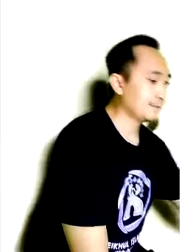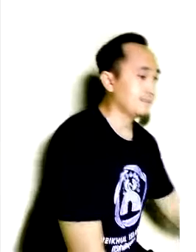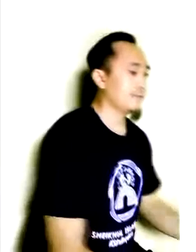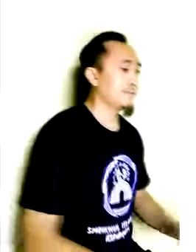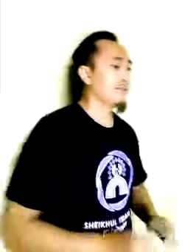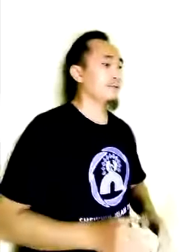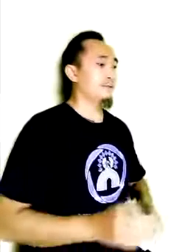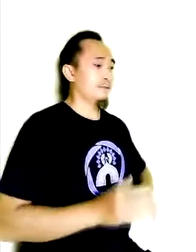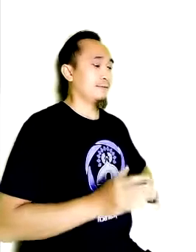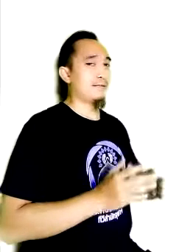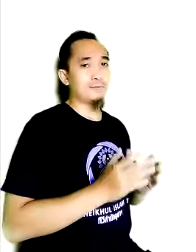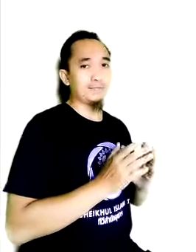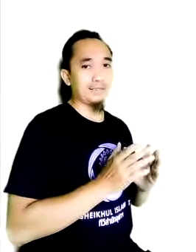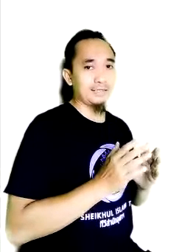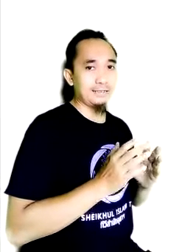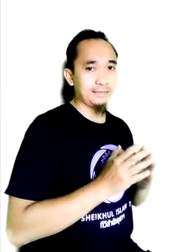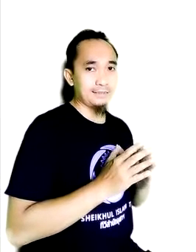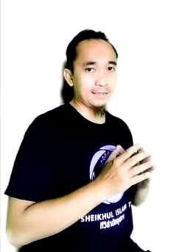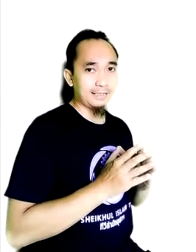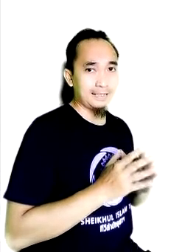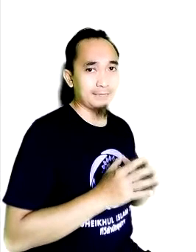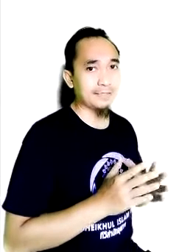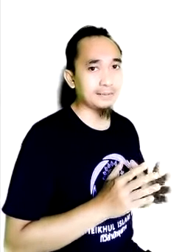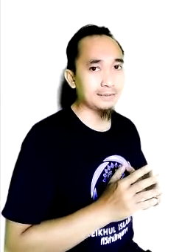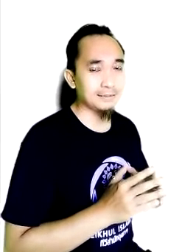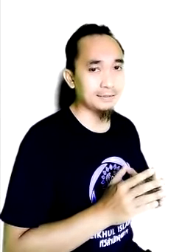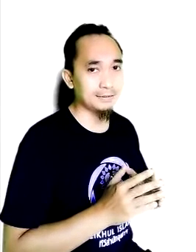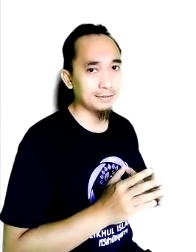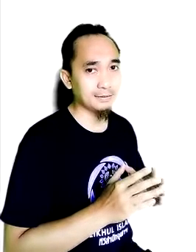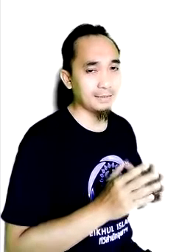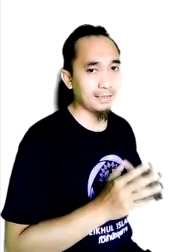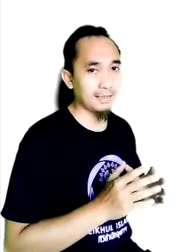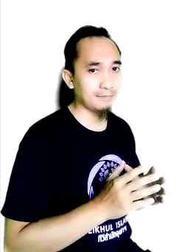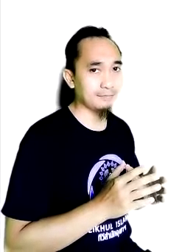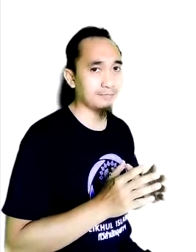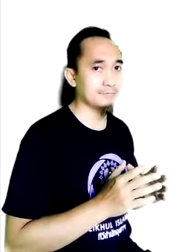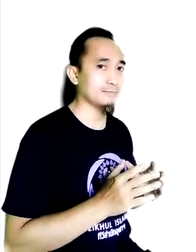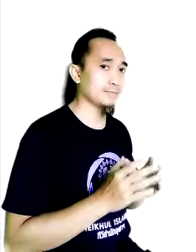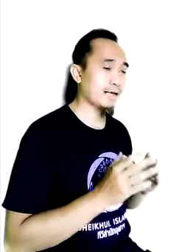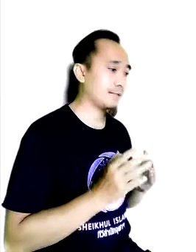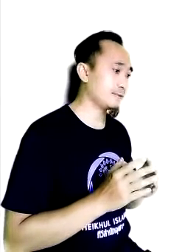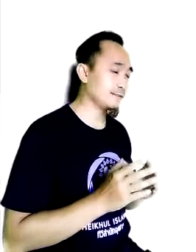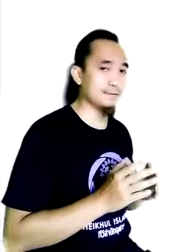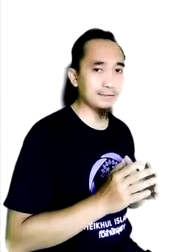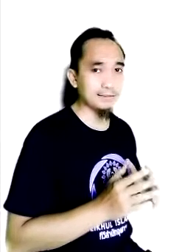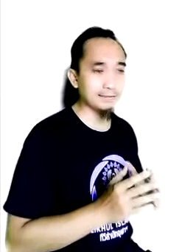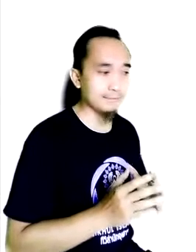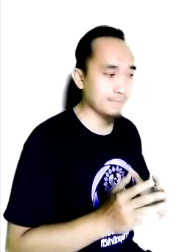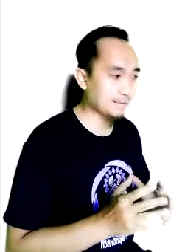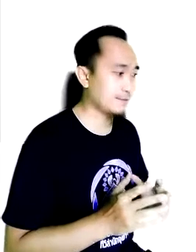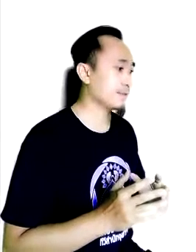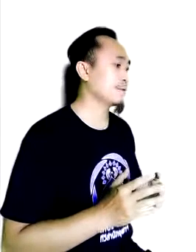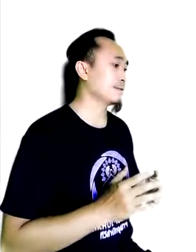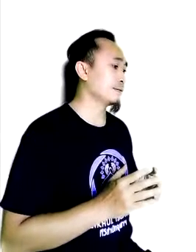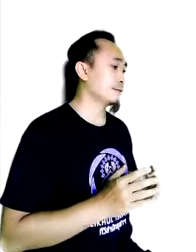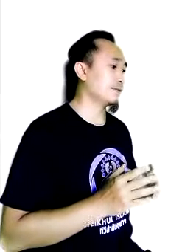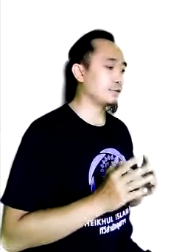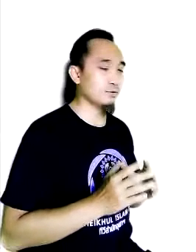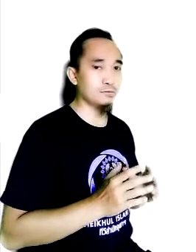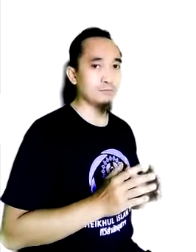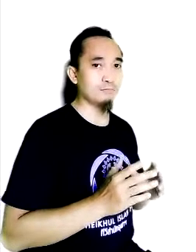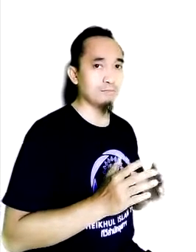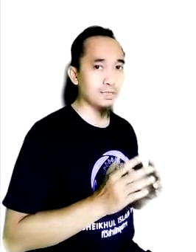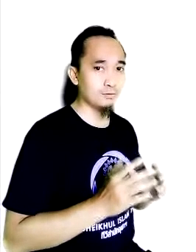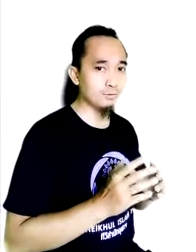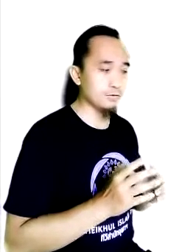Baik, dalam pembelajaran kali ini kalian masih dalam KD 3.4,